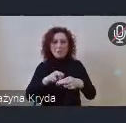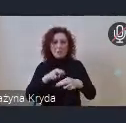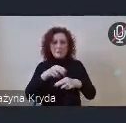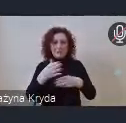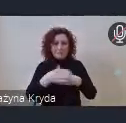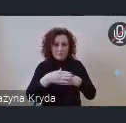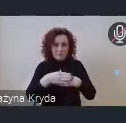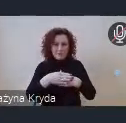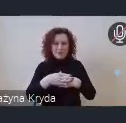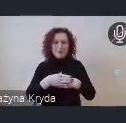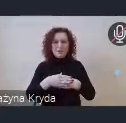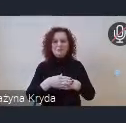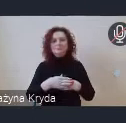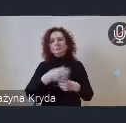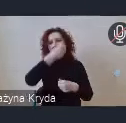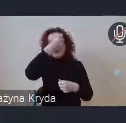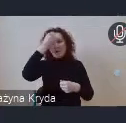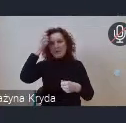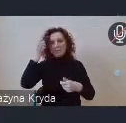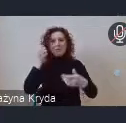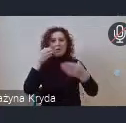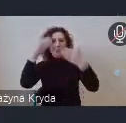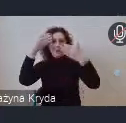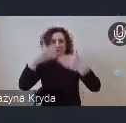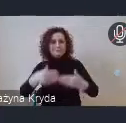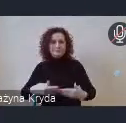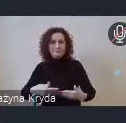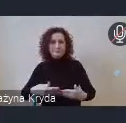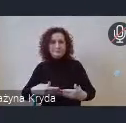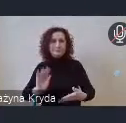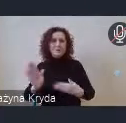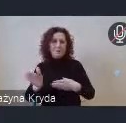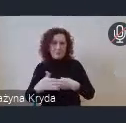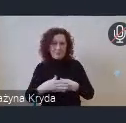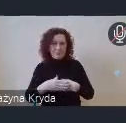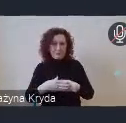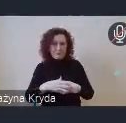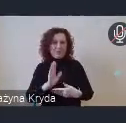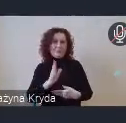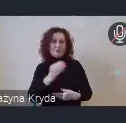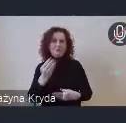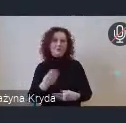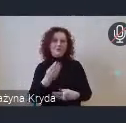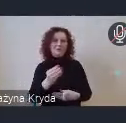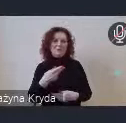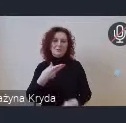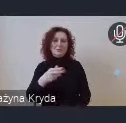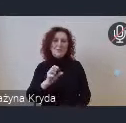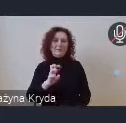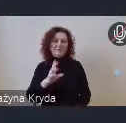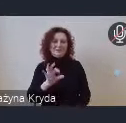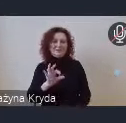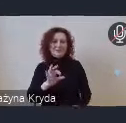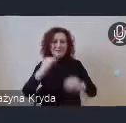przegrody szklane i oczywiście drzwi nam jeszcze później dodam troszeczkę nawisy czyli takie miejsca które można się uderzyć głową ale